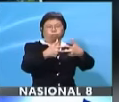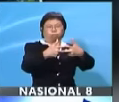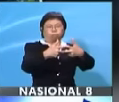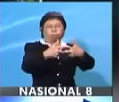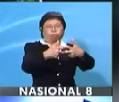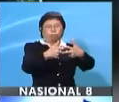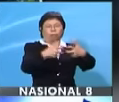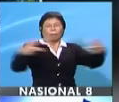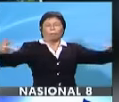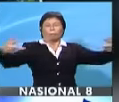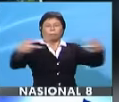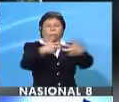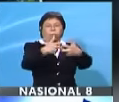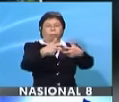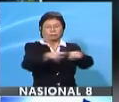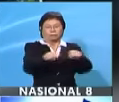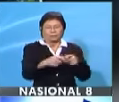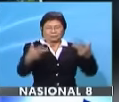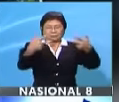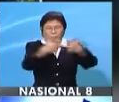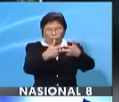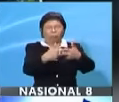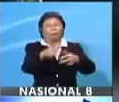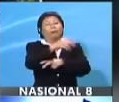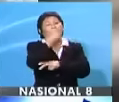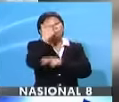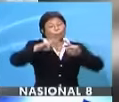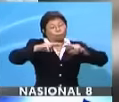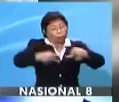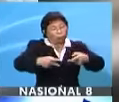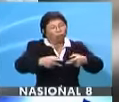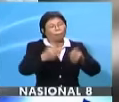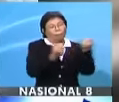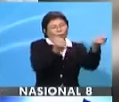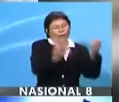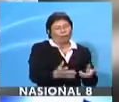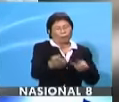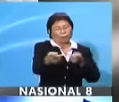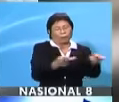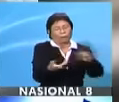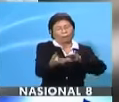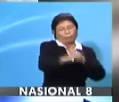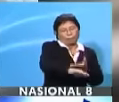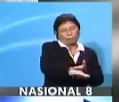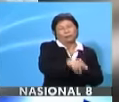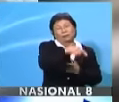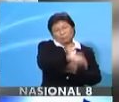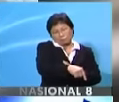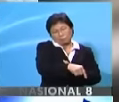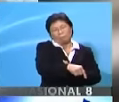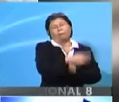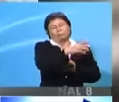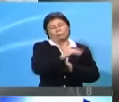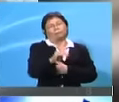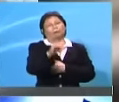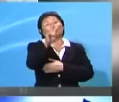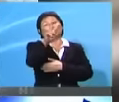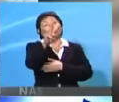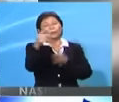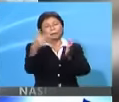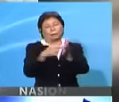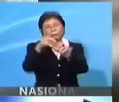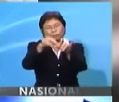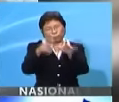secara bertentangan di tempat kejadian. Akibat kejadian itu, pemandu kereta tersebut maut di tempat kejadian manakala dua